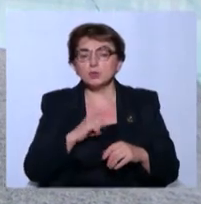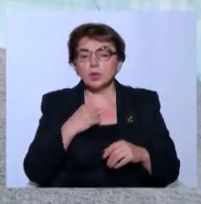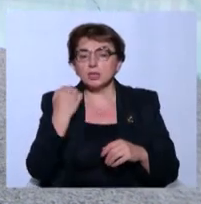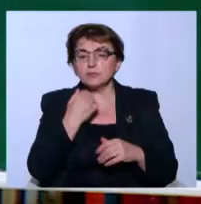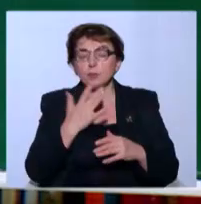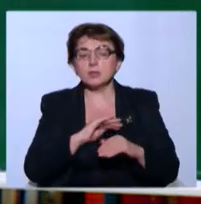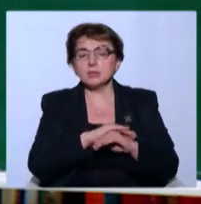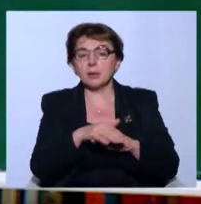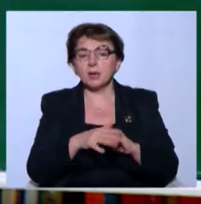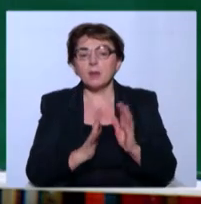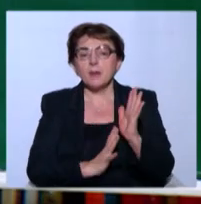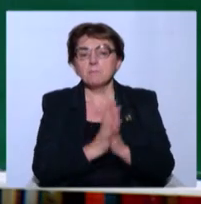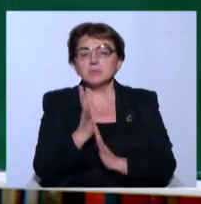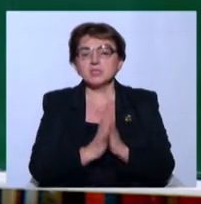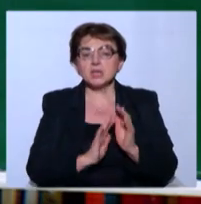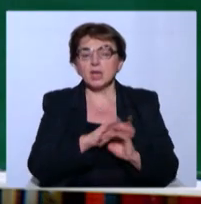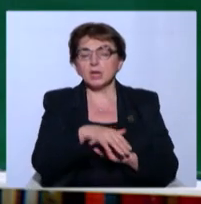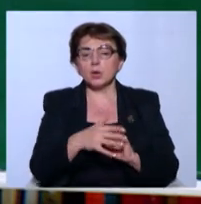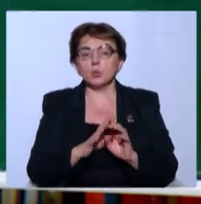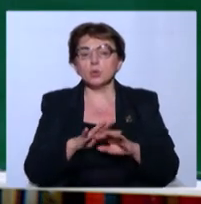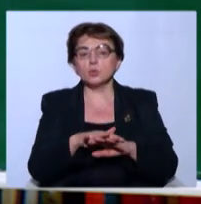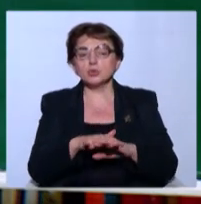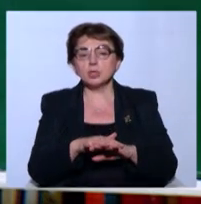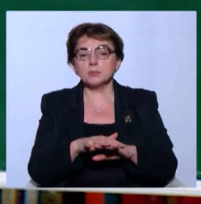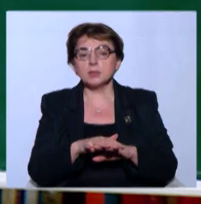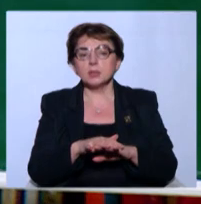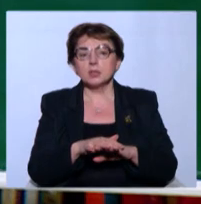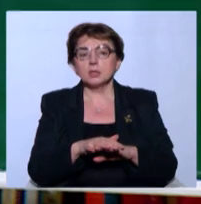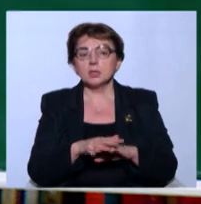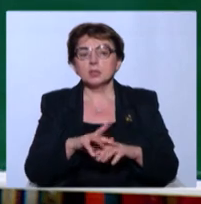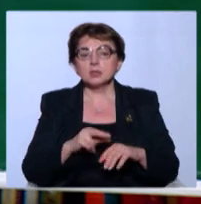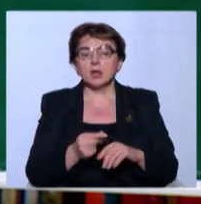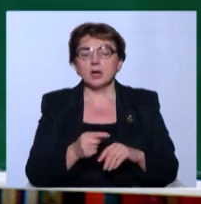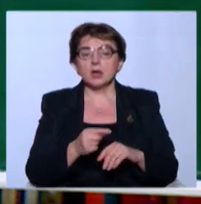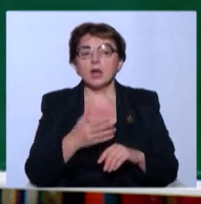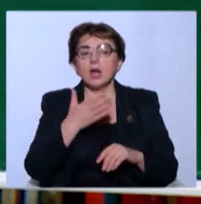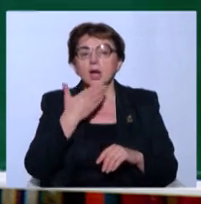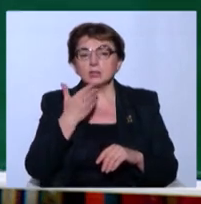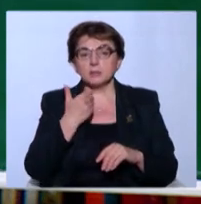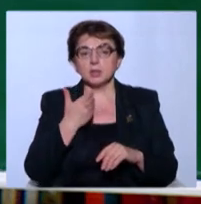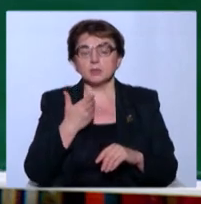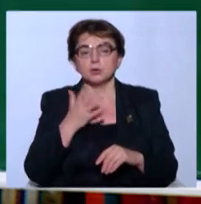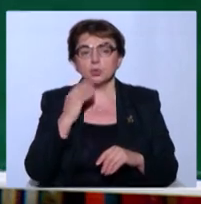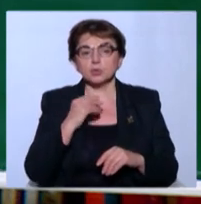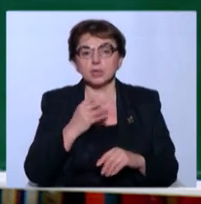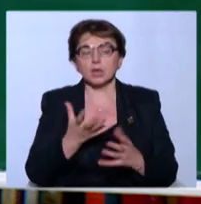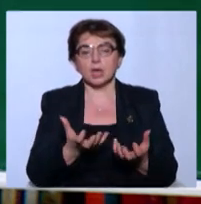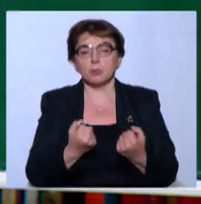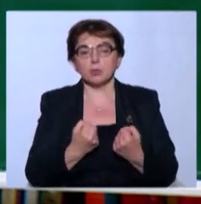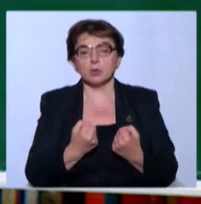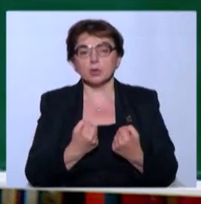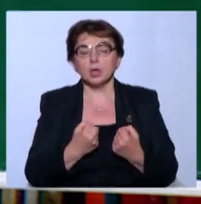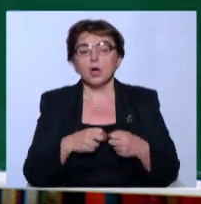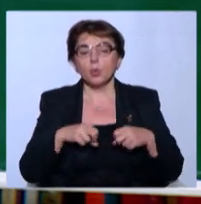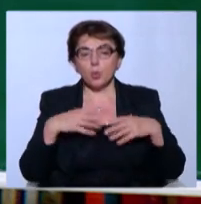არის მცენარეული უჯრედის უჯრედი და ადამიანები, როცა აღებულობენ